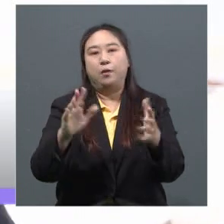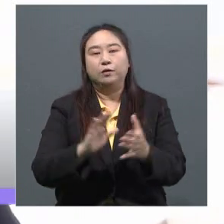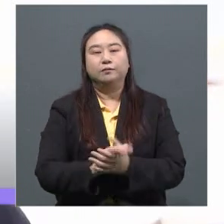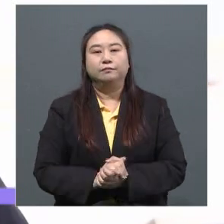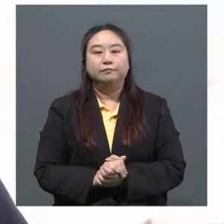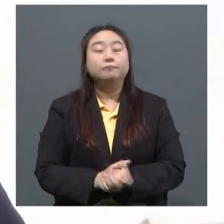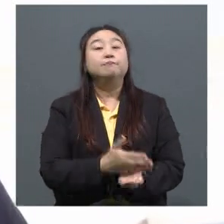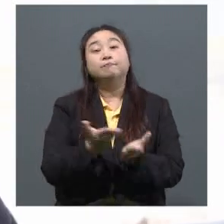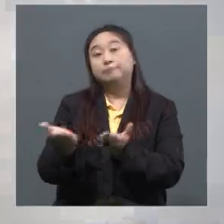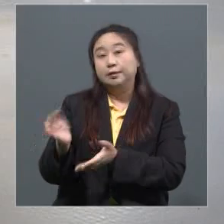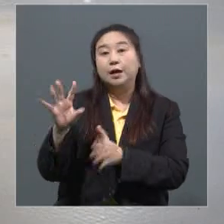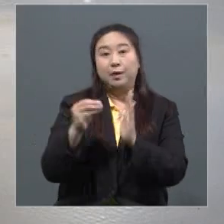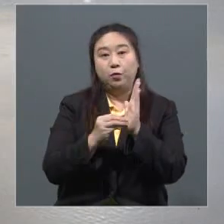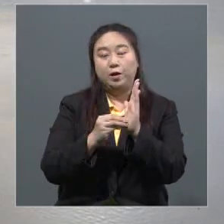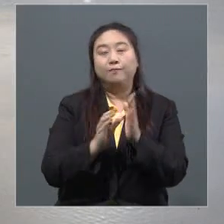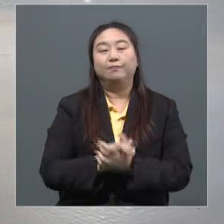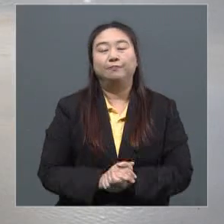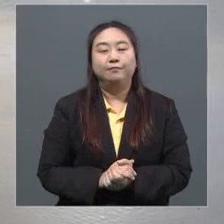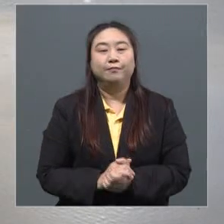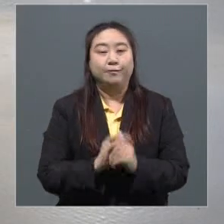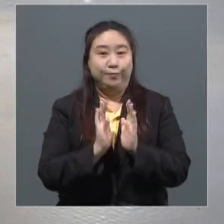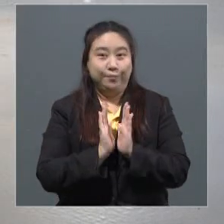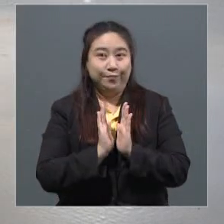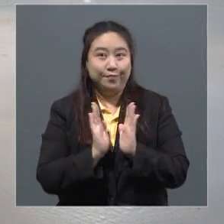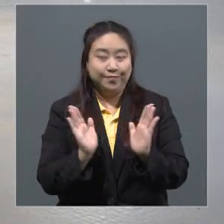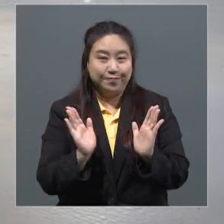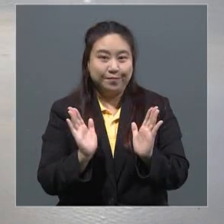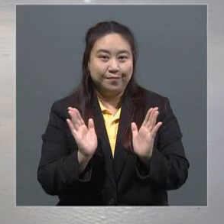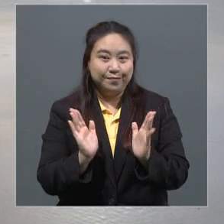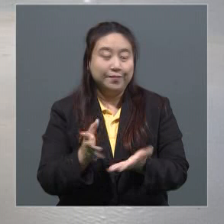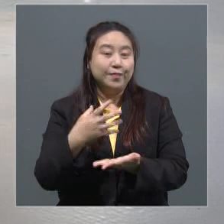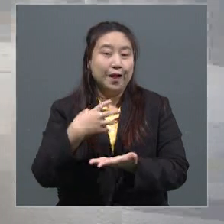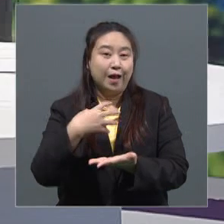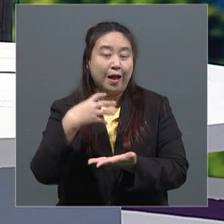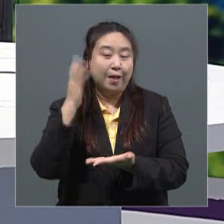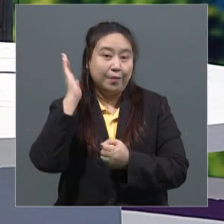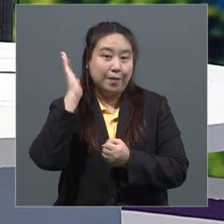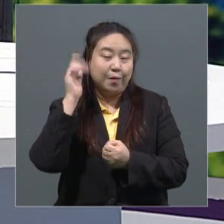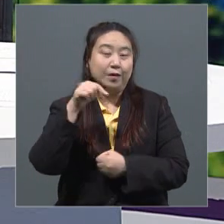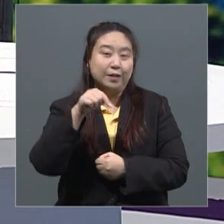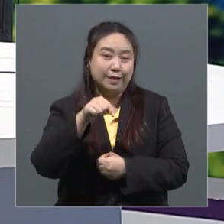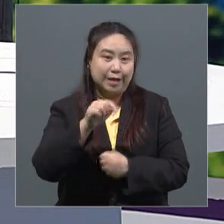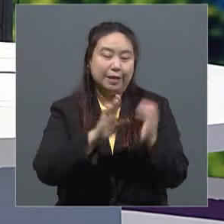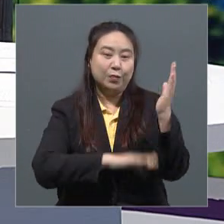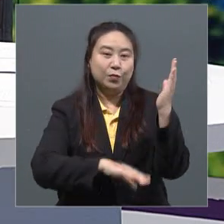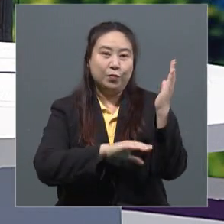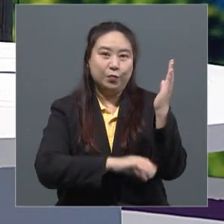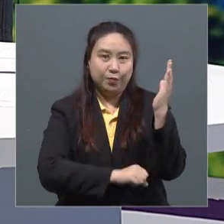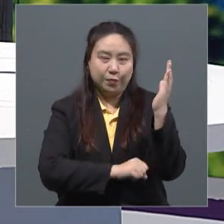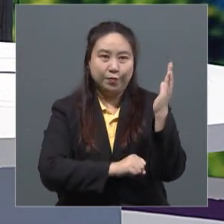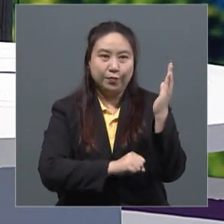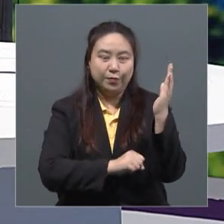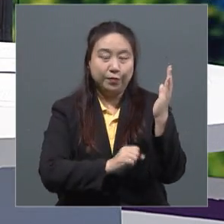ครับช่วงนี้กลับไปทางสถานีครับ ขอบคุณค่ะคุณรณกรบุญรามนะคะรายงานมาจากท่าแพขนานยนต์อำเภอสิงหนครจังหวัดสงขล